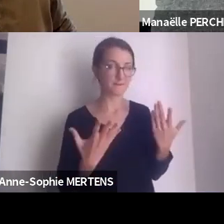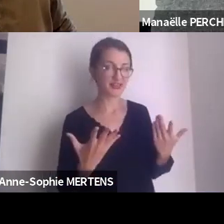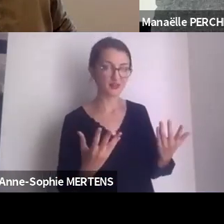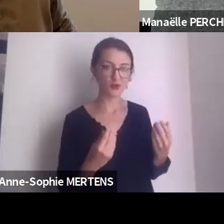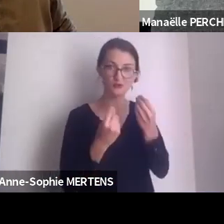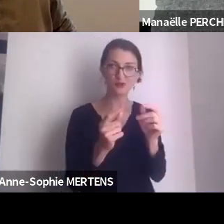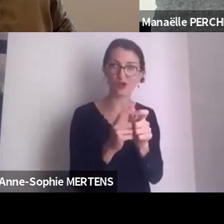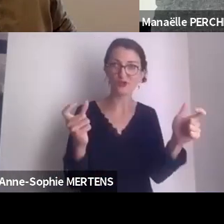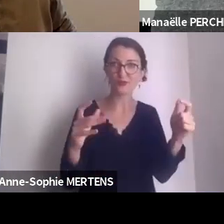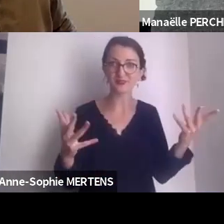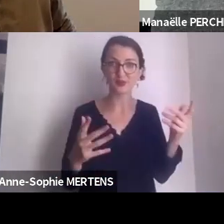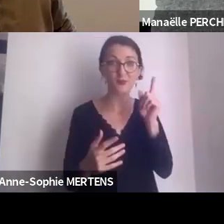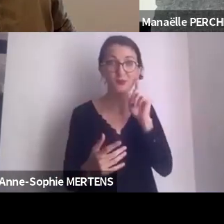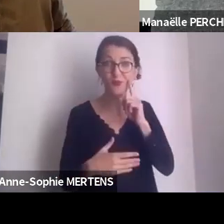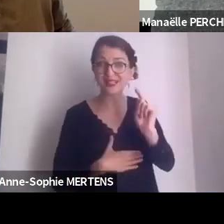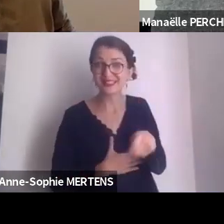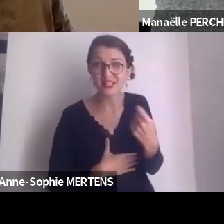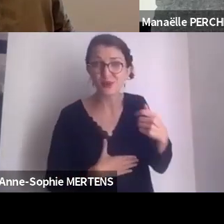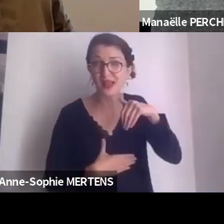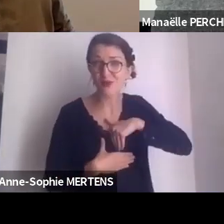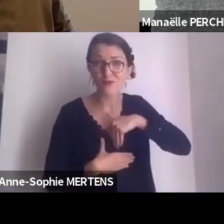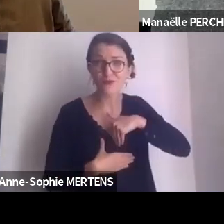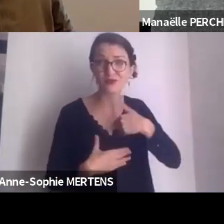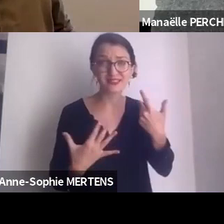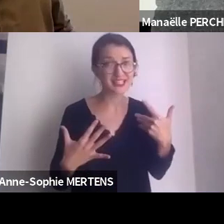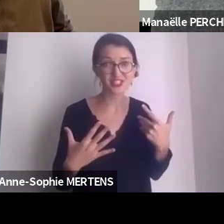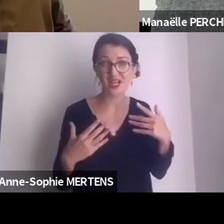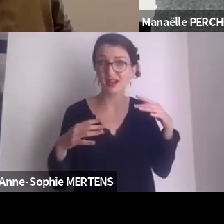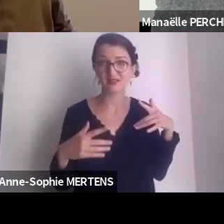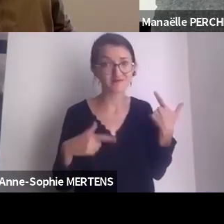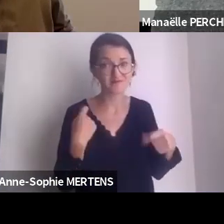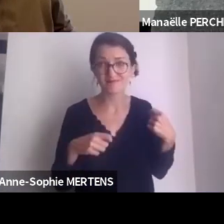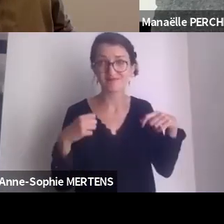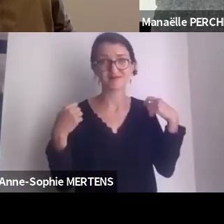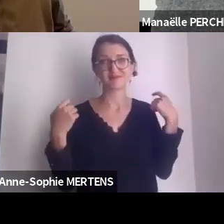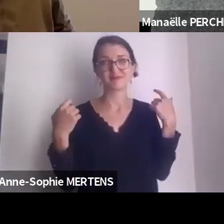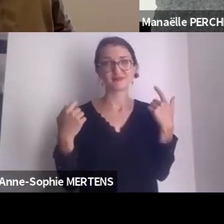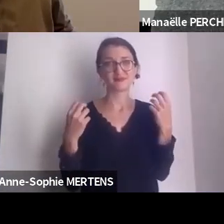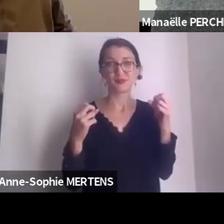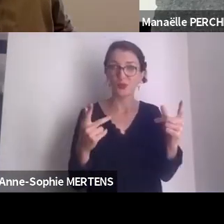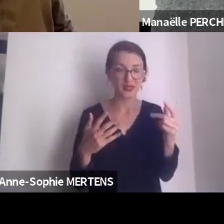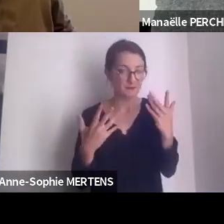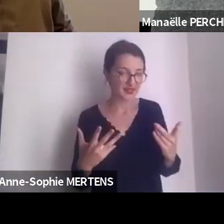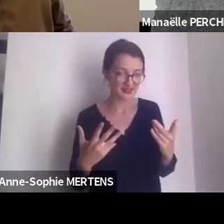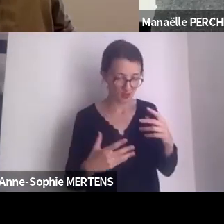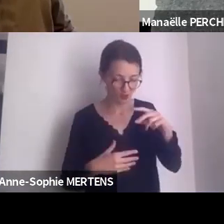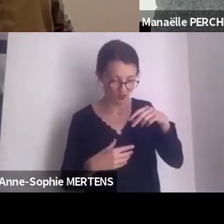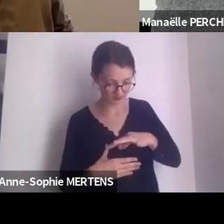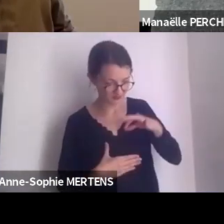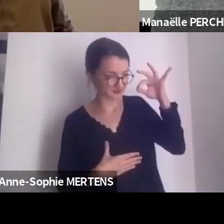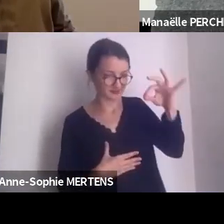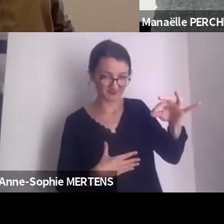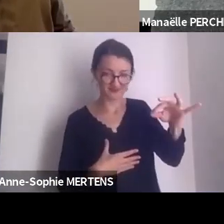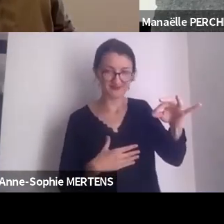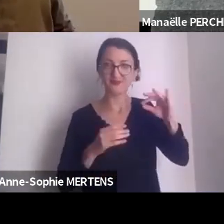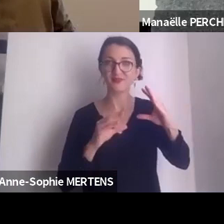avez en vous cette résilience et cette capacité à être agile qui ne demande peut-être qu'à être cultiver,